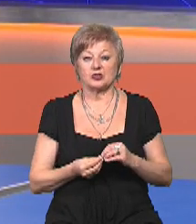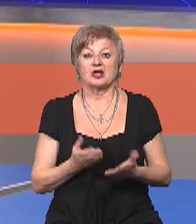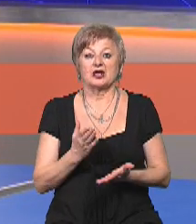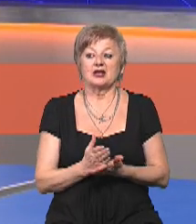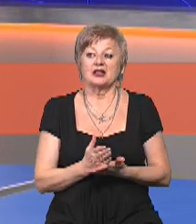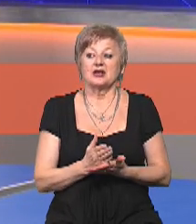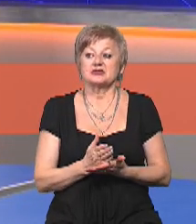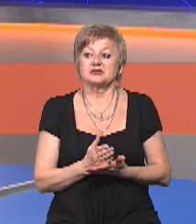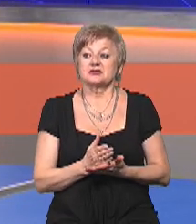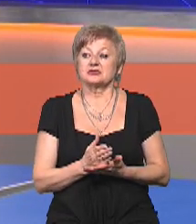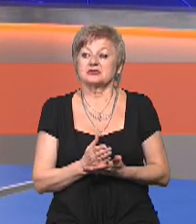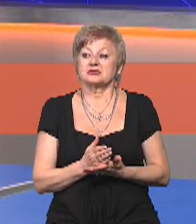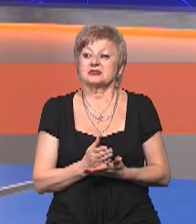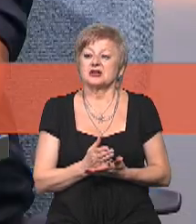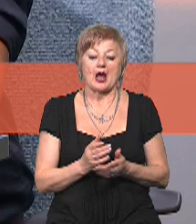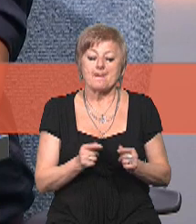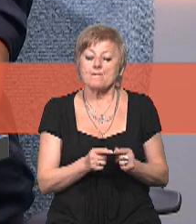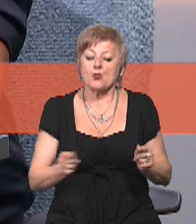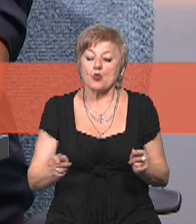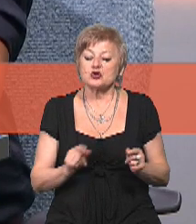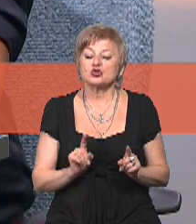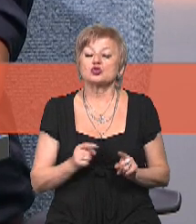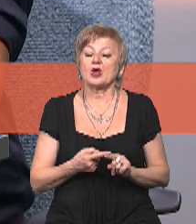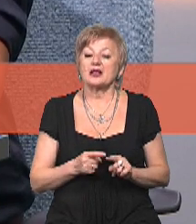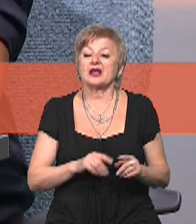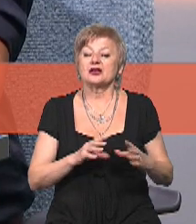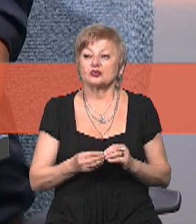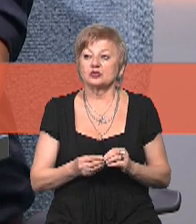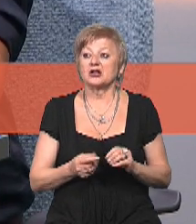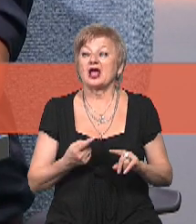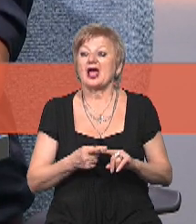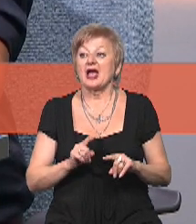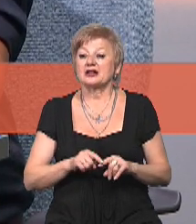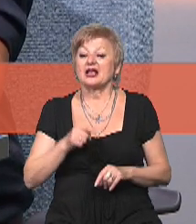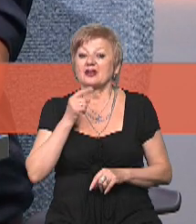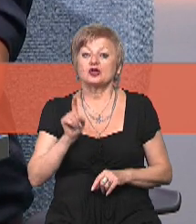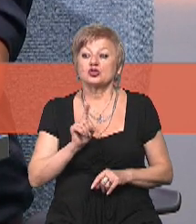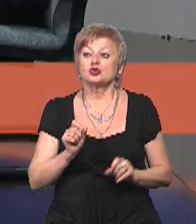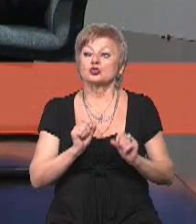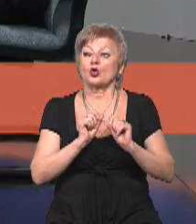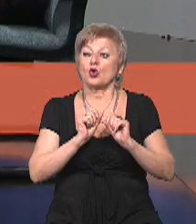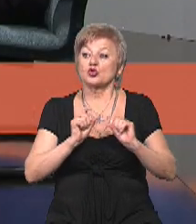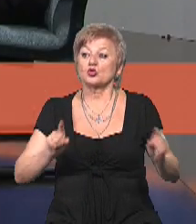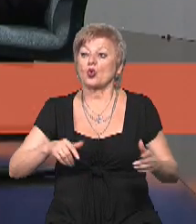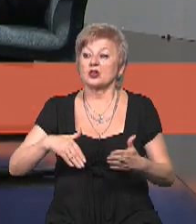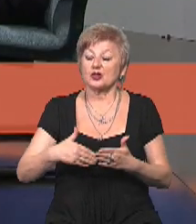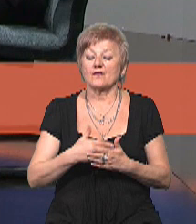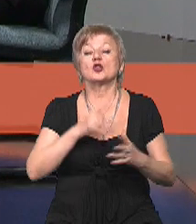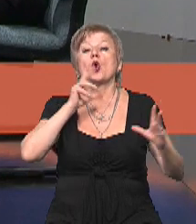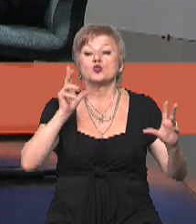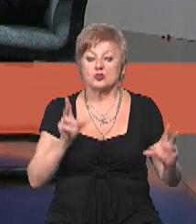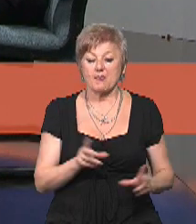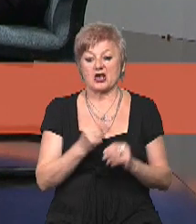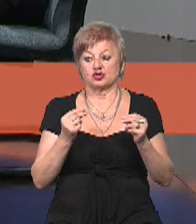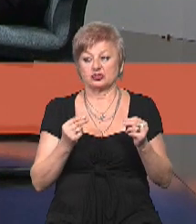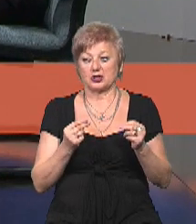звичайно. А що кажуть проміжні результати? Проміжні результати говорять, що школа, нова українська школа, успішна.